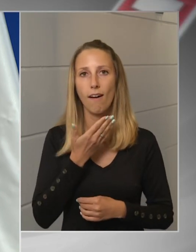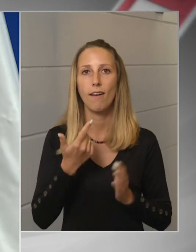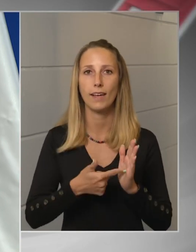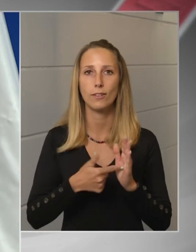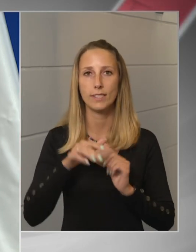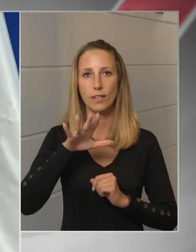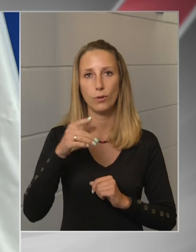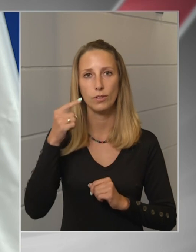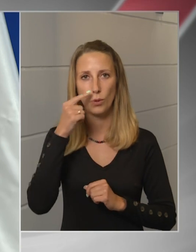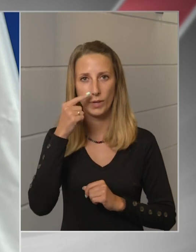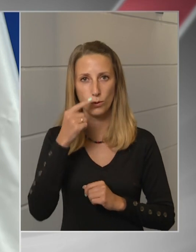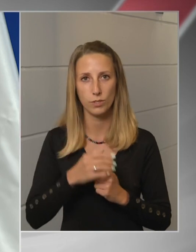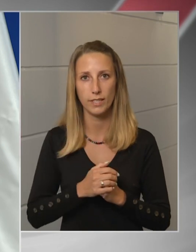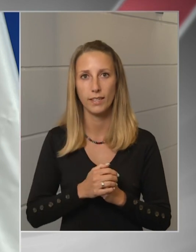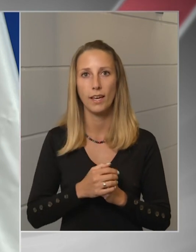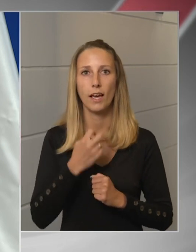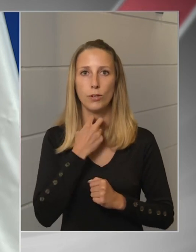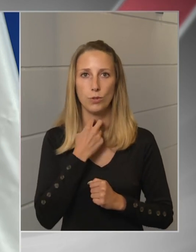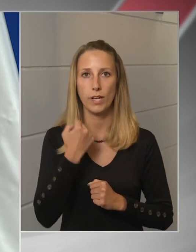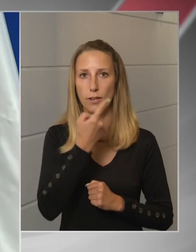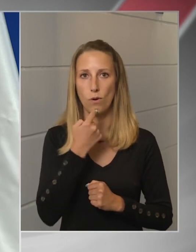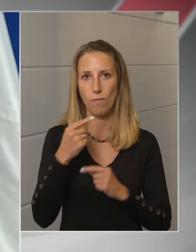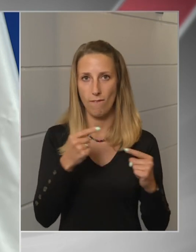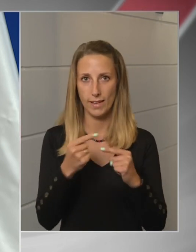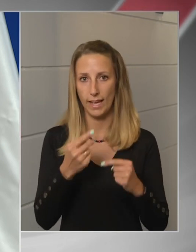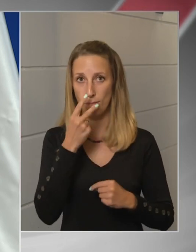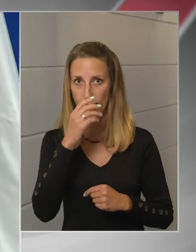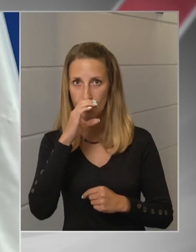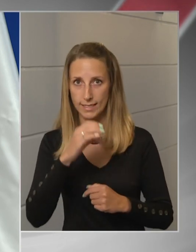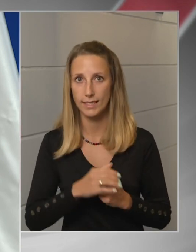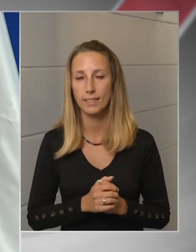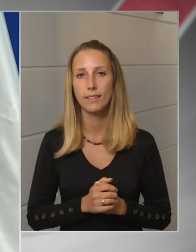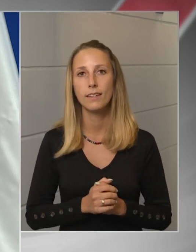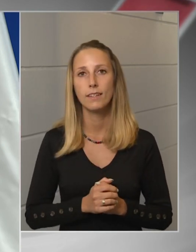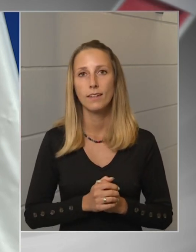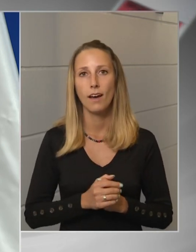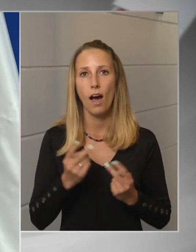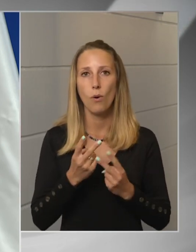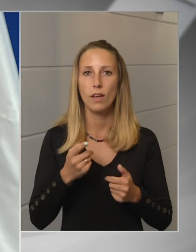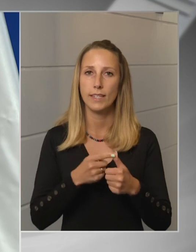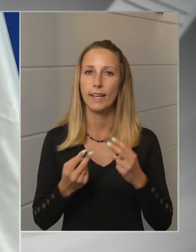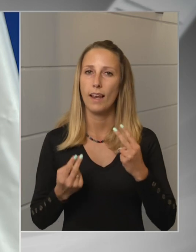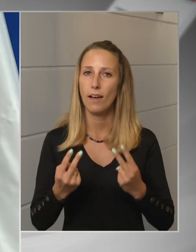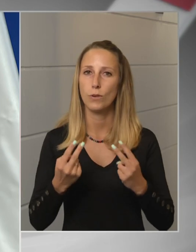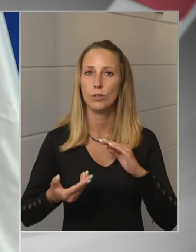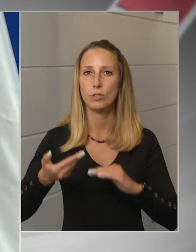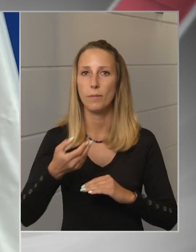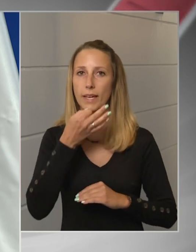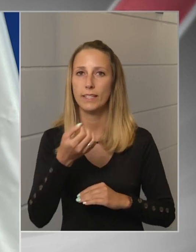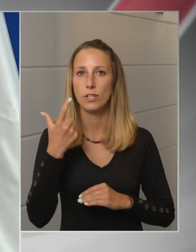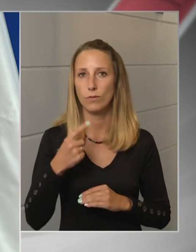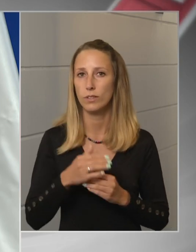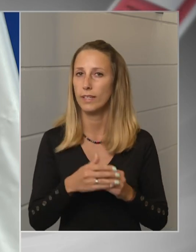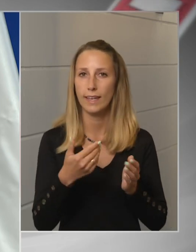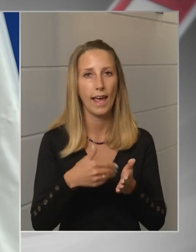2005. júliusi Gyurcsány Orbán vitát megnézi, ami, ahol az egyik legfontosabb kérés az volt, hogy ne